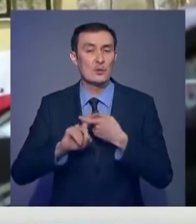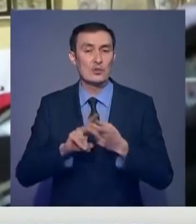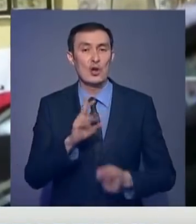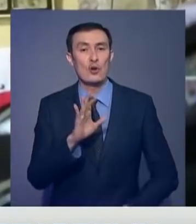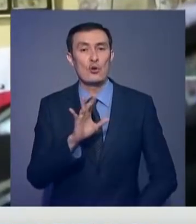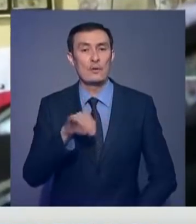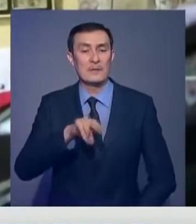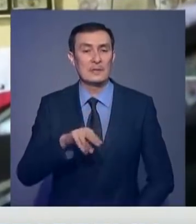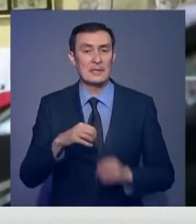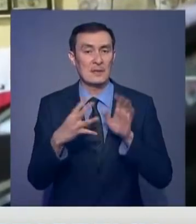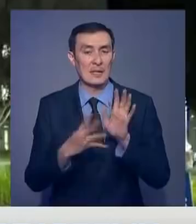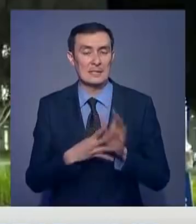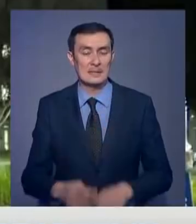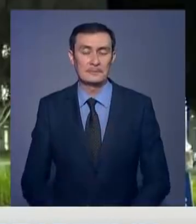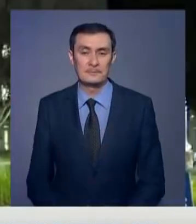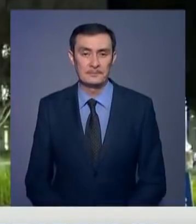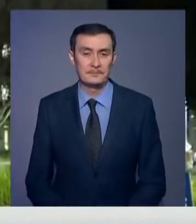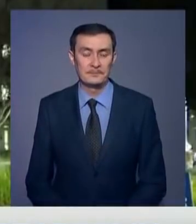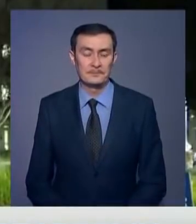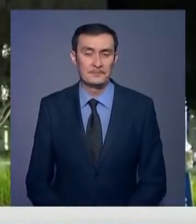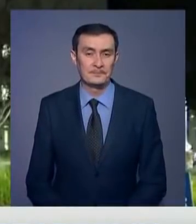заболеваемости коронавирусом.